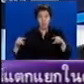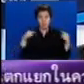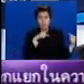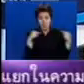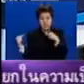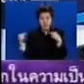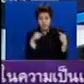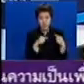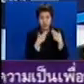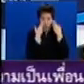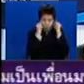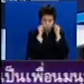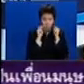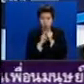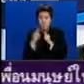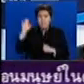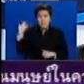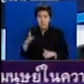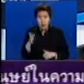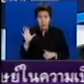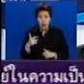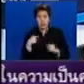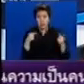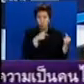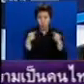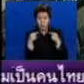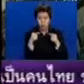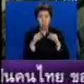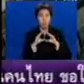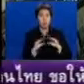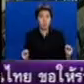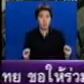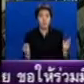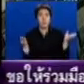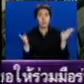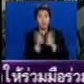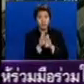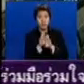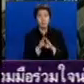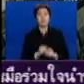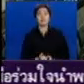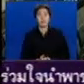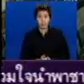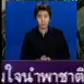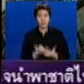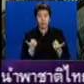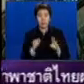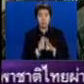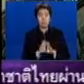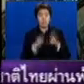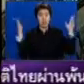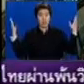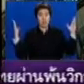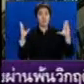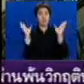กรัฐมนตรีและรองนายกรัฐมนตรีไม่มาตอบกระทู้ถามสดเองค่ะหลังจากที่ไม่สามารถจะเปิดประชุมร่